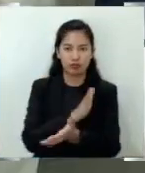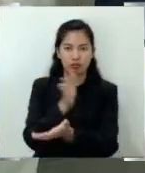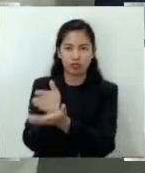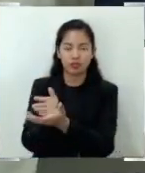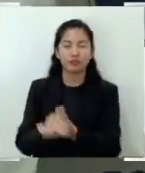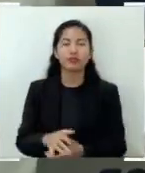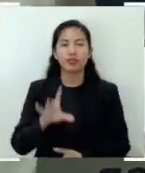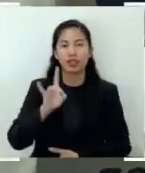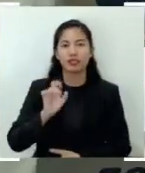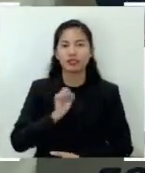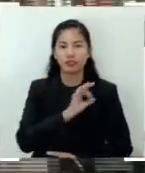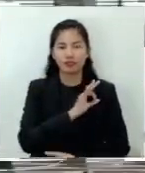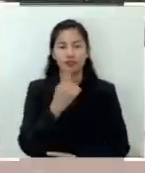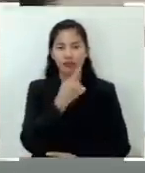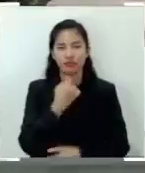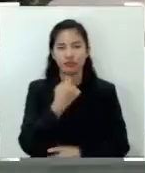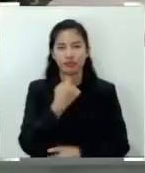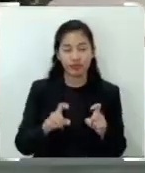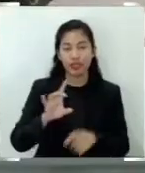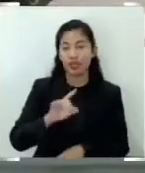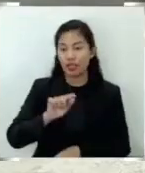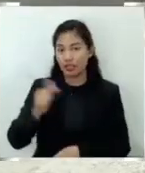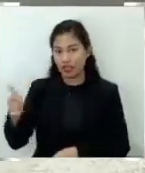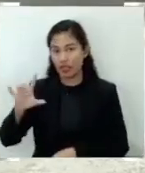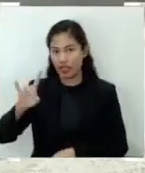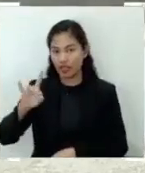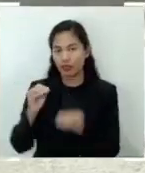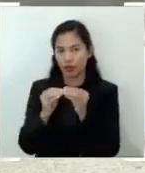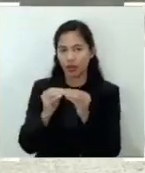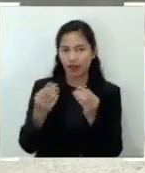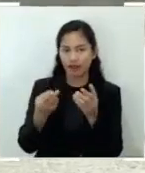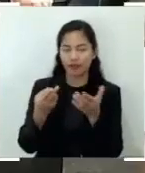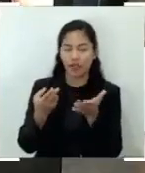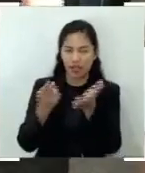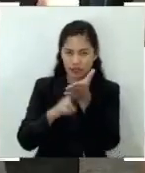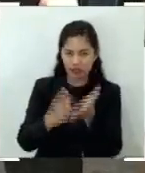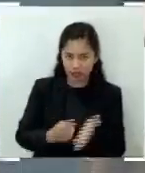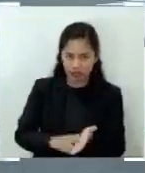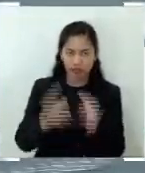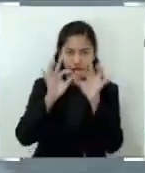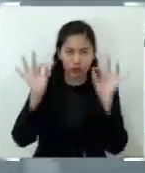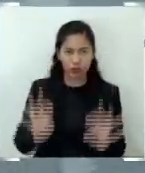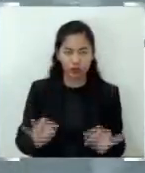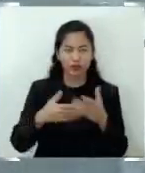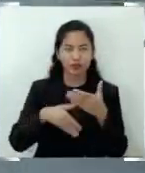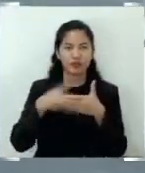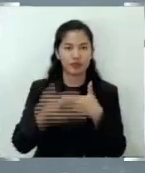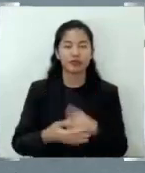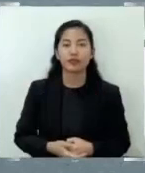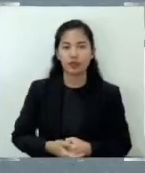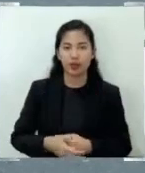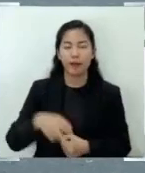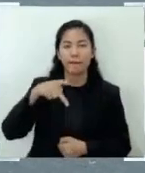8 rin ang nagpapa-fill up ng form. Dagsari ng mga magpapatest ang pamantasan ng Marikina at sa isang pasilidad